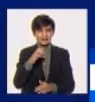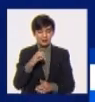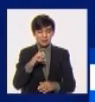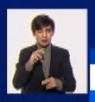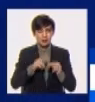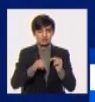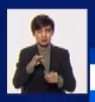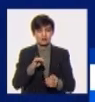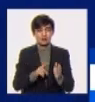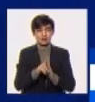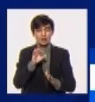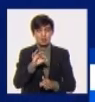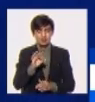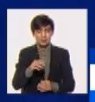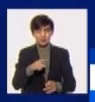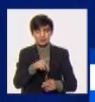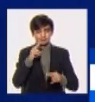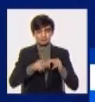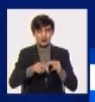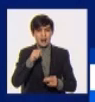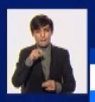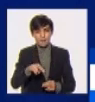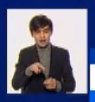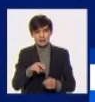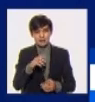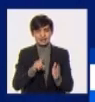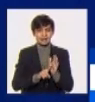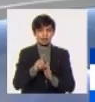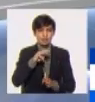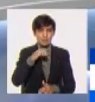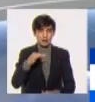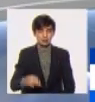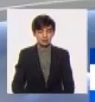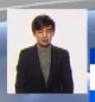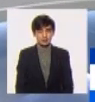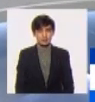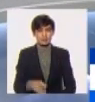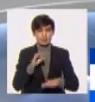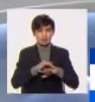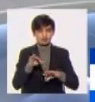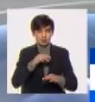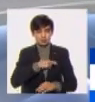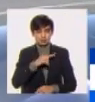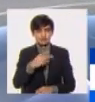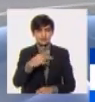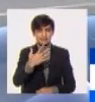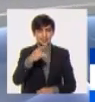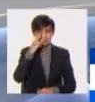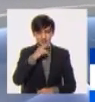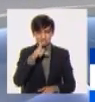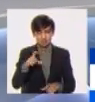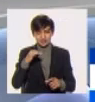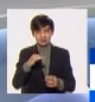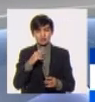октября и завершается к концу апреля, началу мая. От болезни скончались 25 казахстанцев,